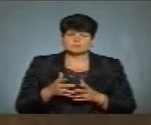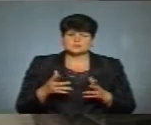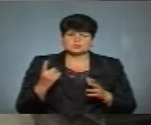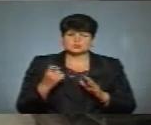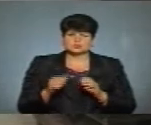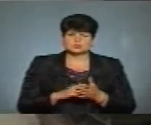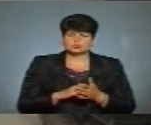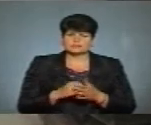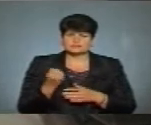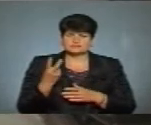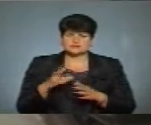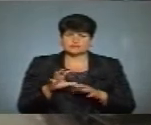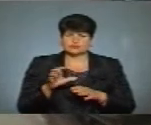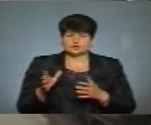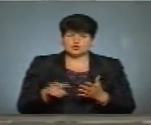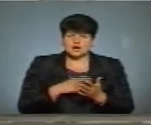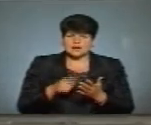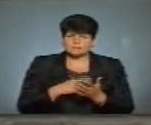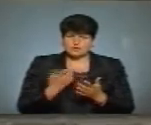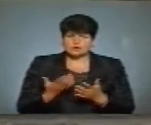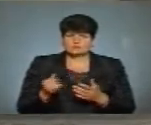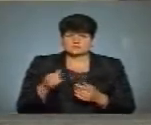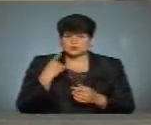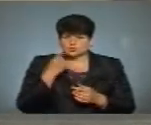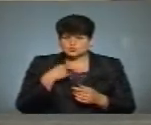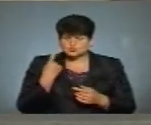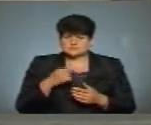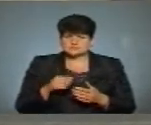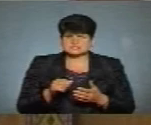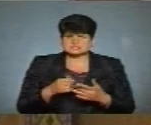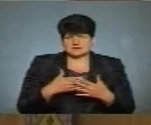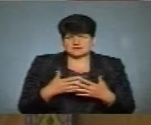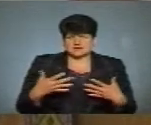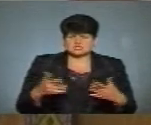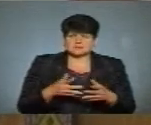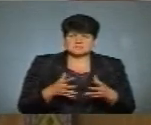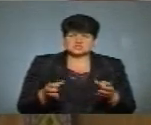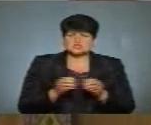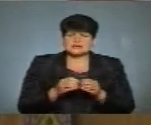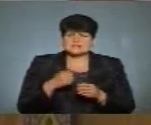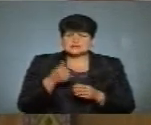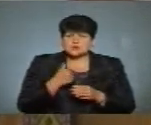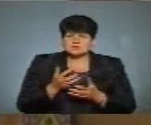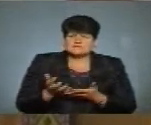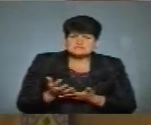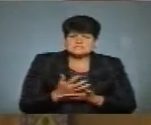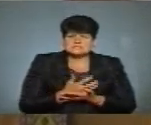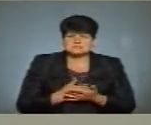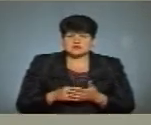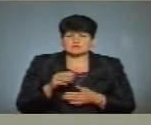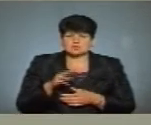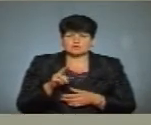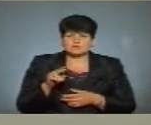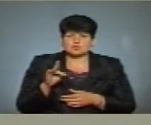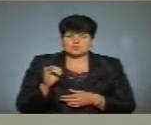документів, 12 фотоальбомів і особисті речі Зіновія Штокалка. Їх більше 10 років збирав і вивчав Микола Протів.